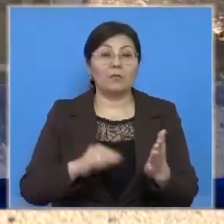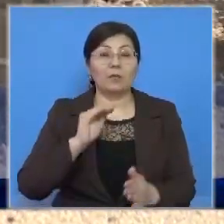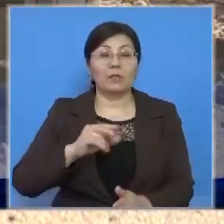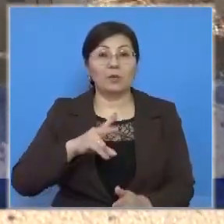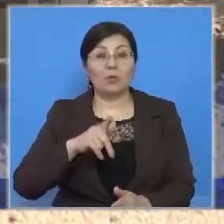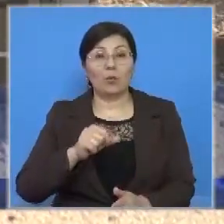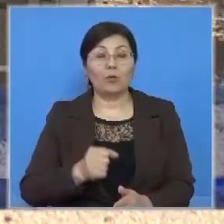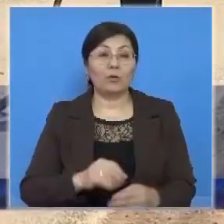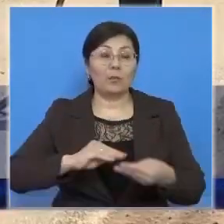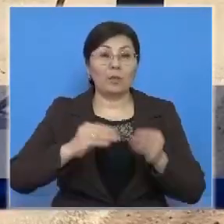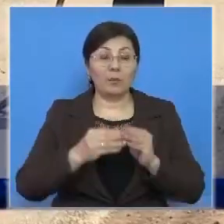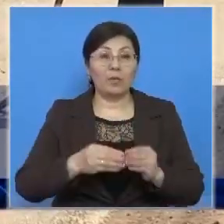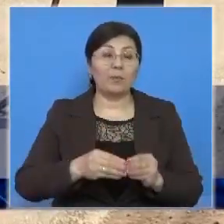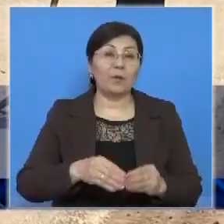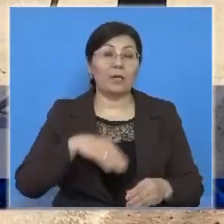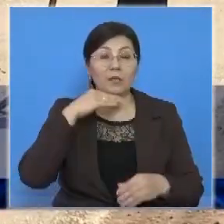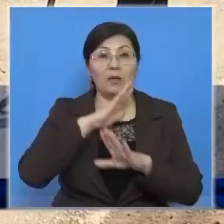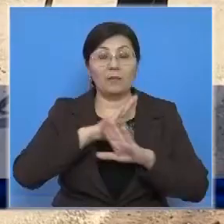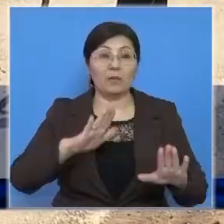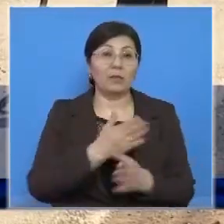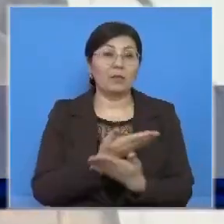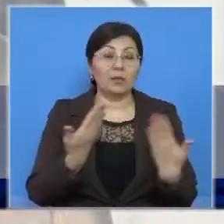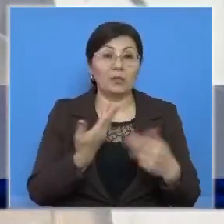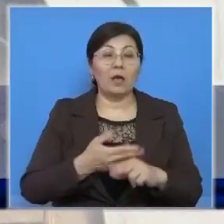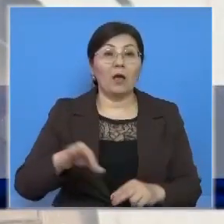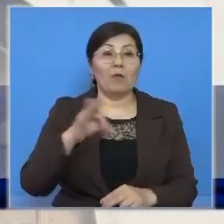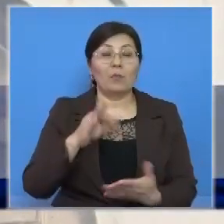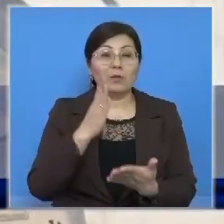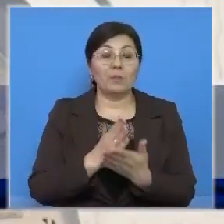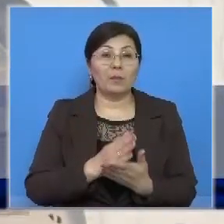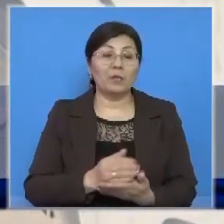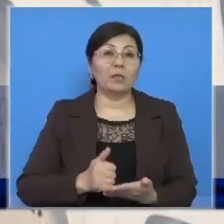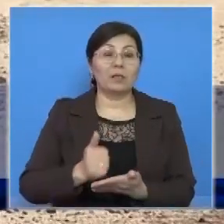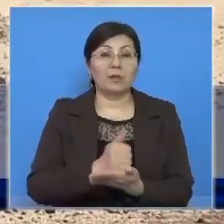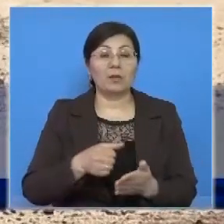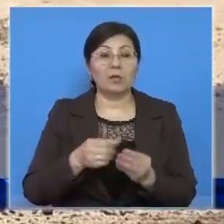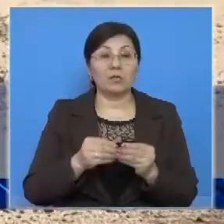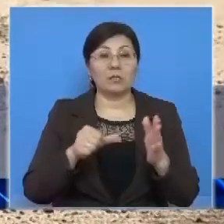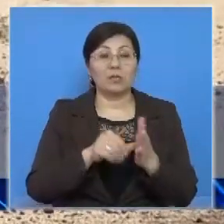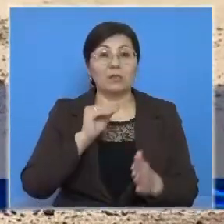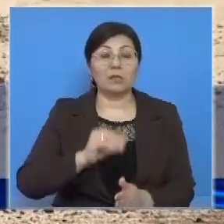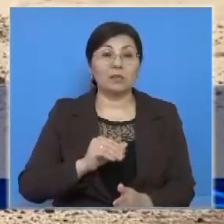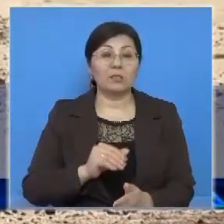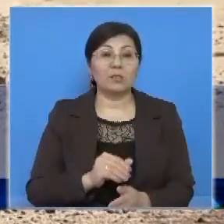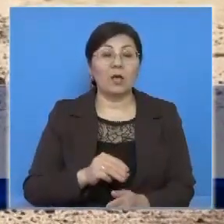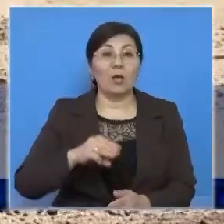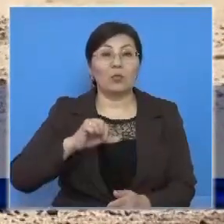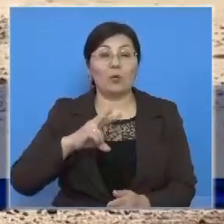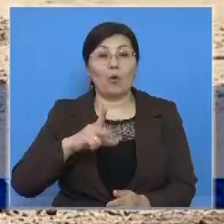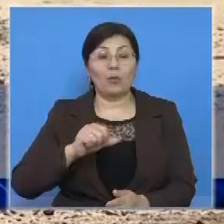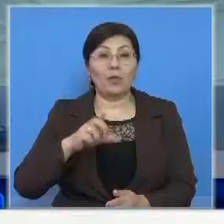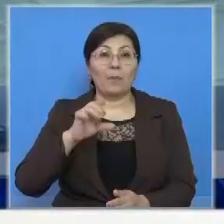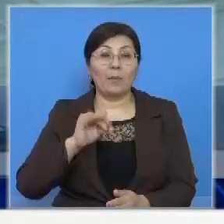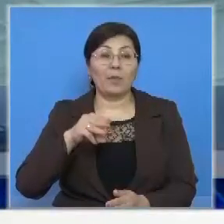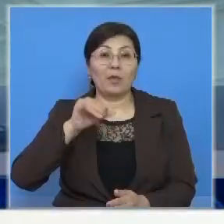Проблема его нехватки не будет, отмечают эксперты, так как в области еще имеется запас 16 300 тонн битума в специальных